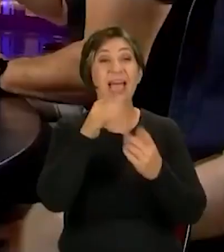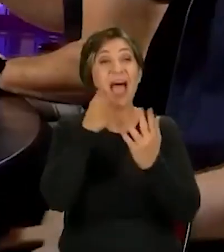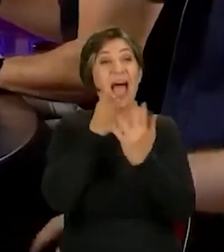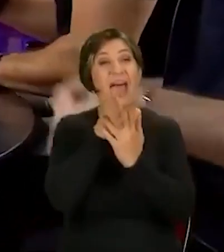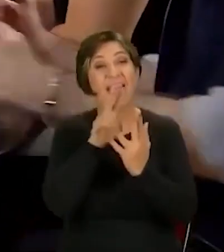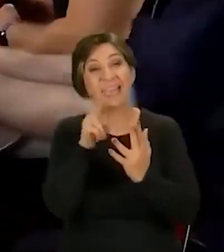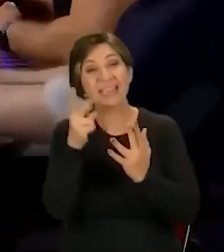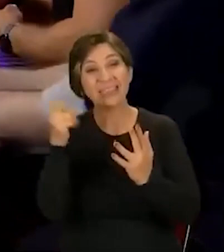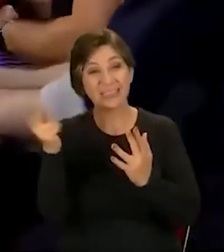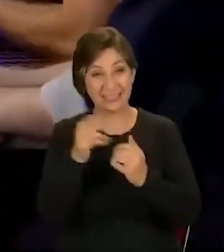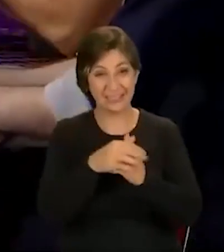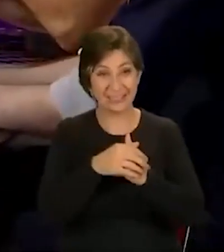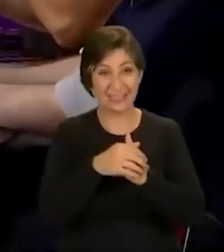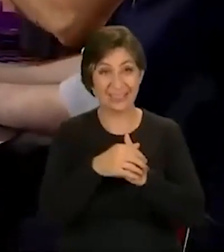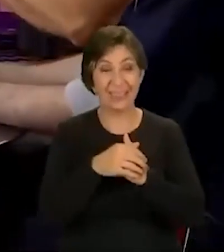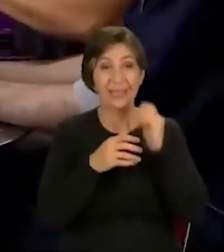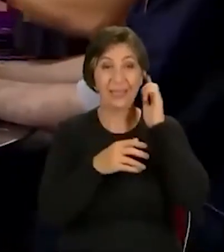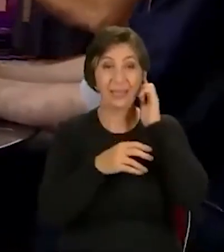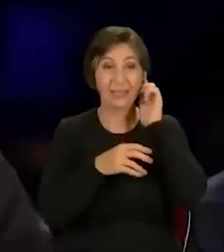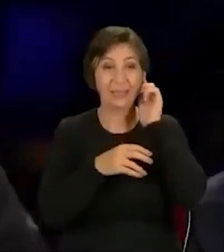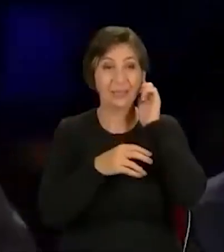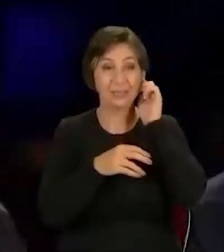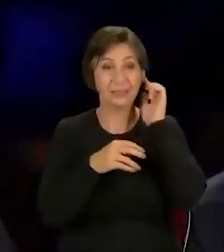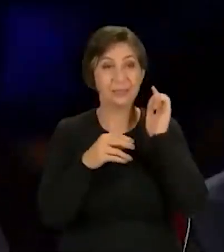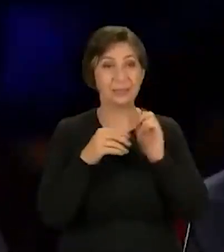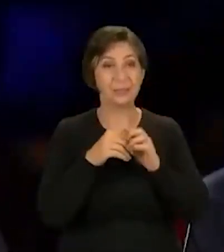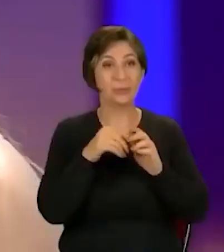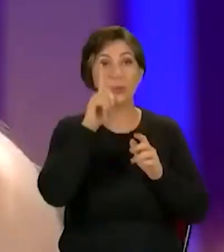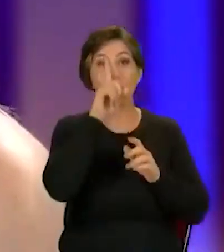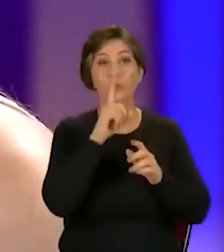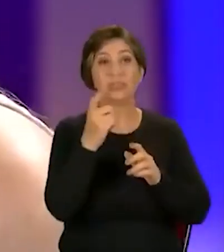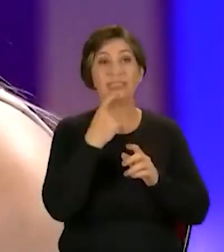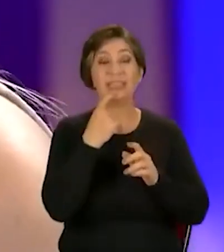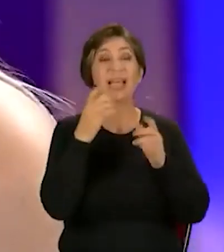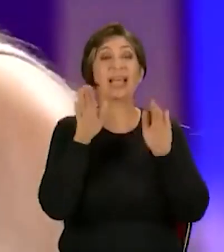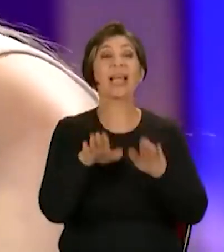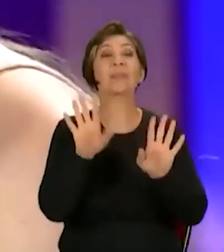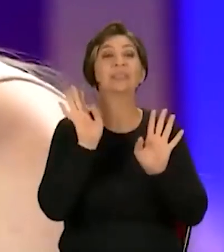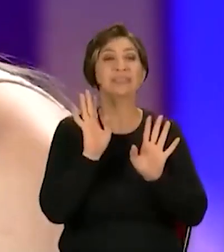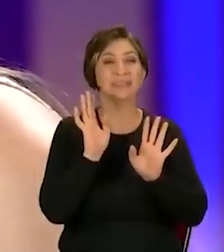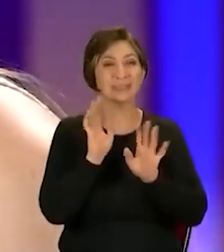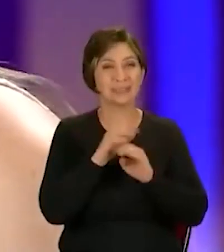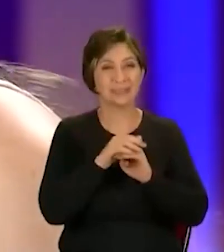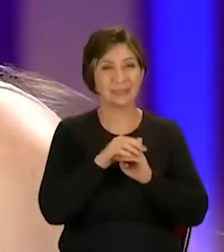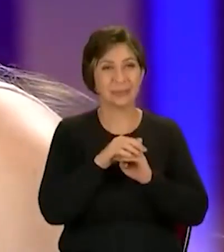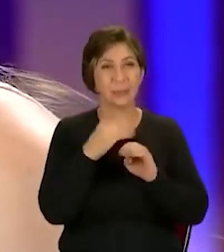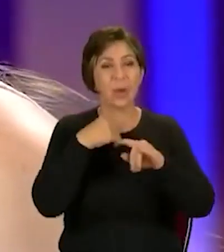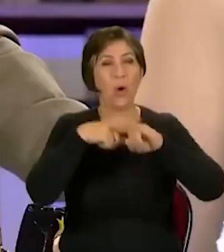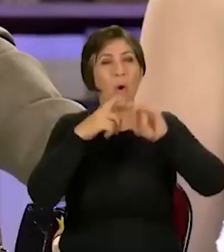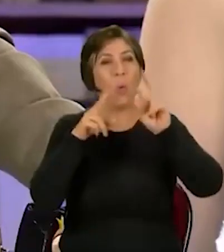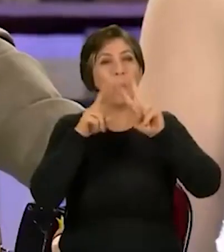Ara geçiş başka nesli. Bir kolonide yaşıyoruz. Homo sapiens bitti. Yani 100 sene kalmaz Homo sapiens. Ben size söyleyeyim. Homo sapiensten